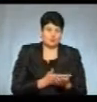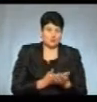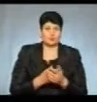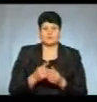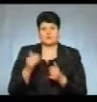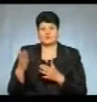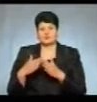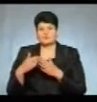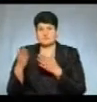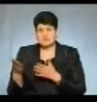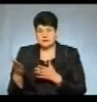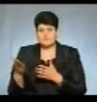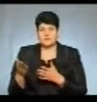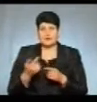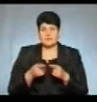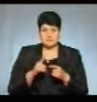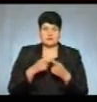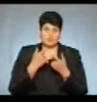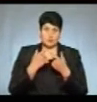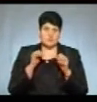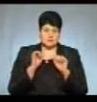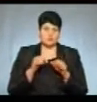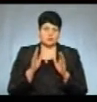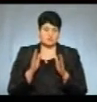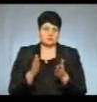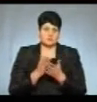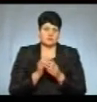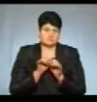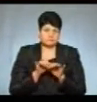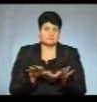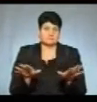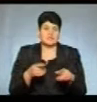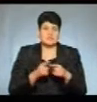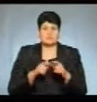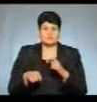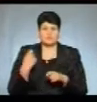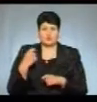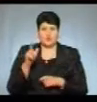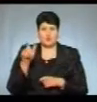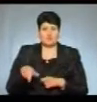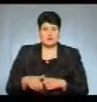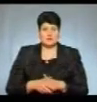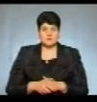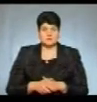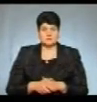по сусідах і таке інше, а така інформація може мати витік і це може зашкодити людині.